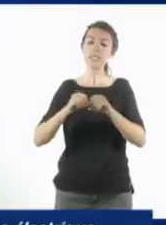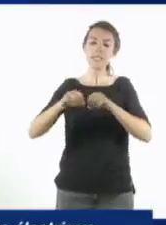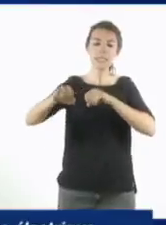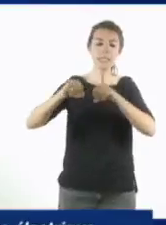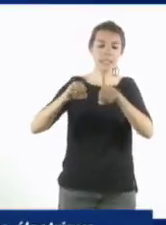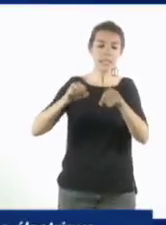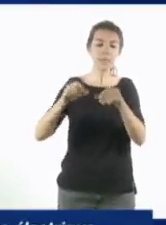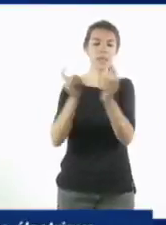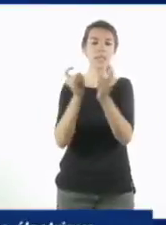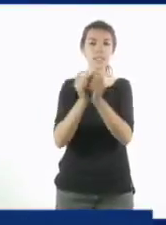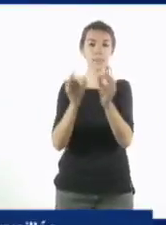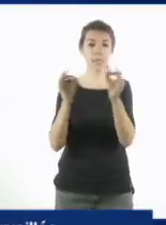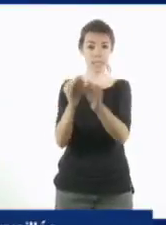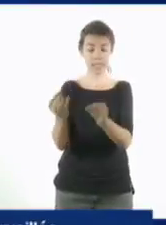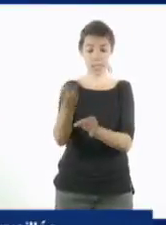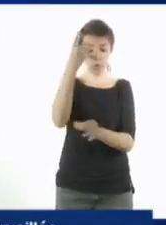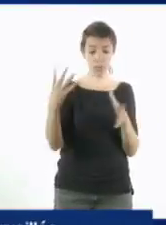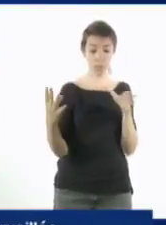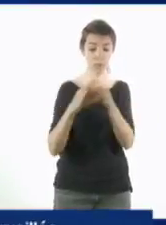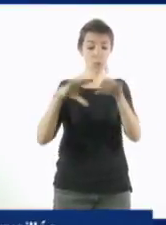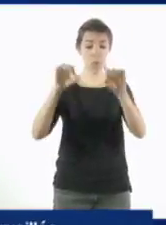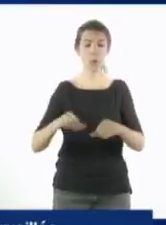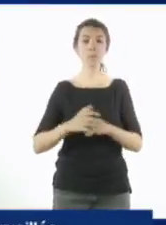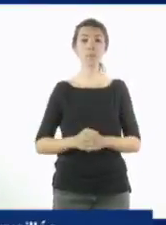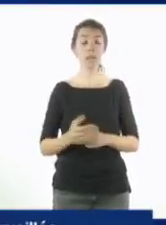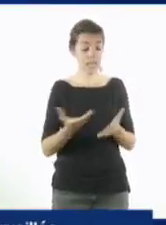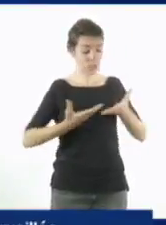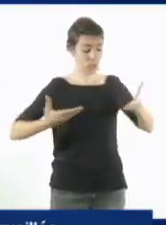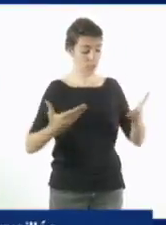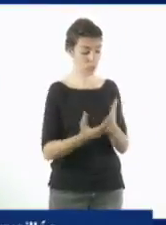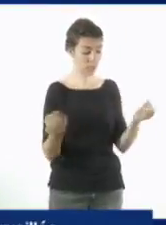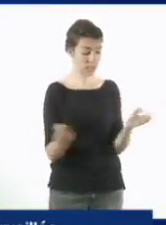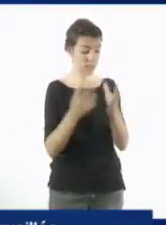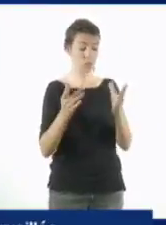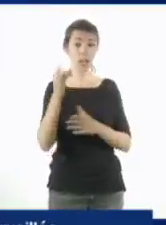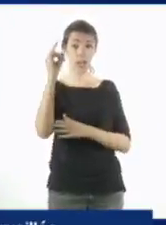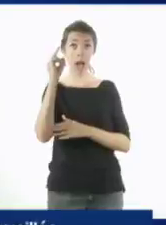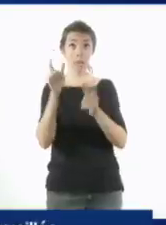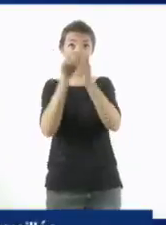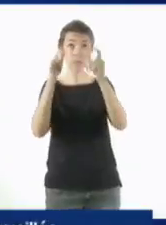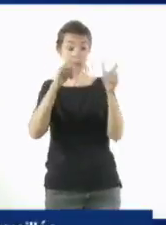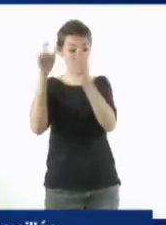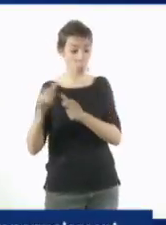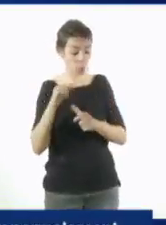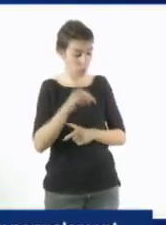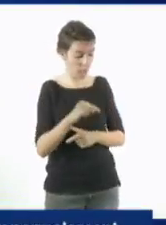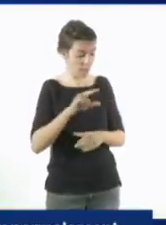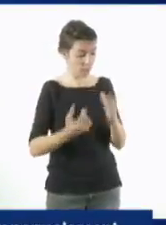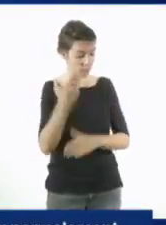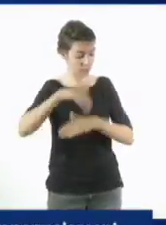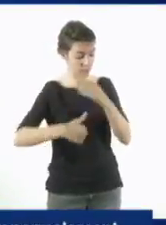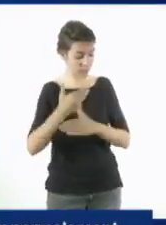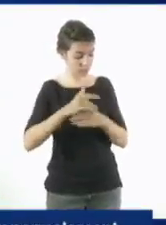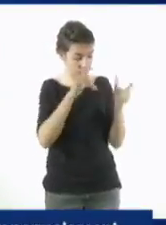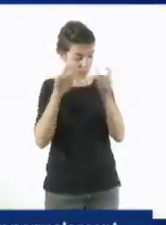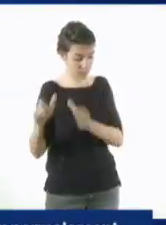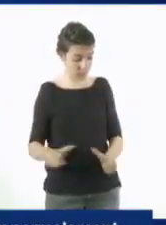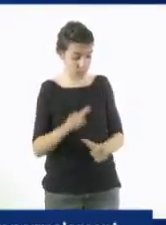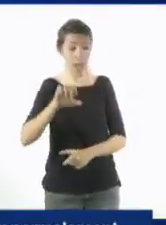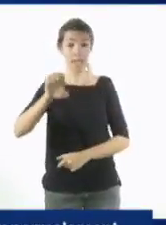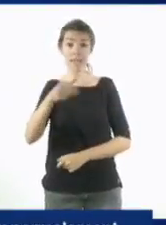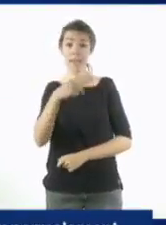du système électrique de la Calédonie. Une situation exceptionnelle, surveillée 24 heures sur 24, depuis ce centre de contrôle qui permet donc à Enercal